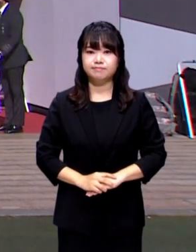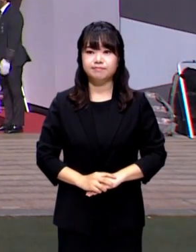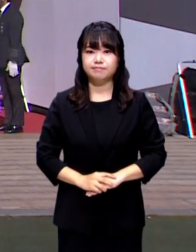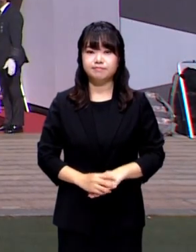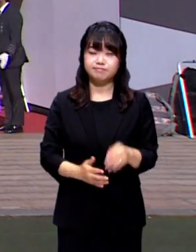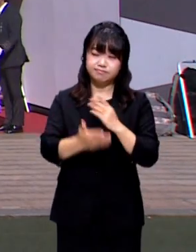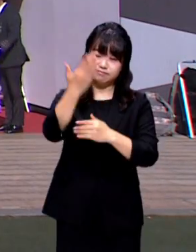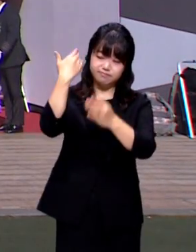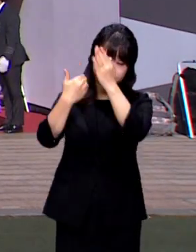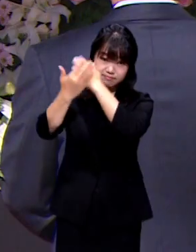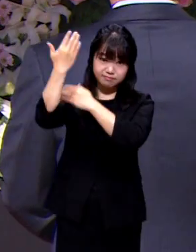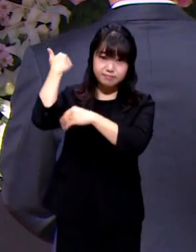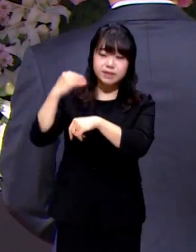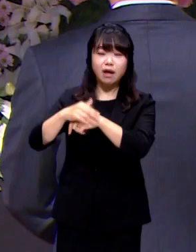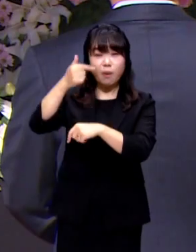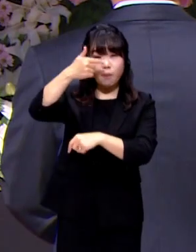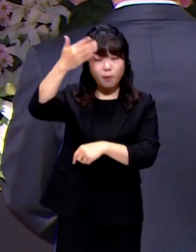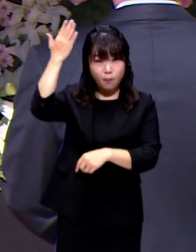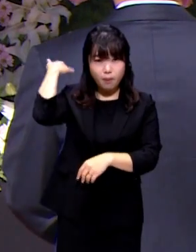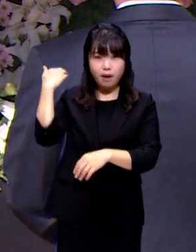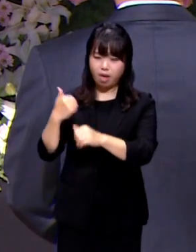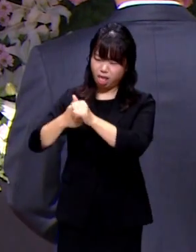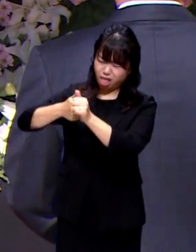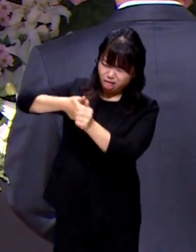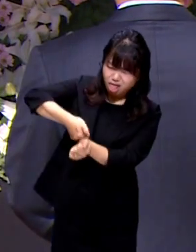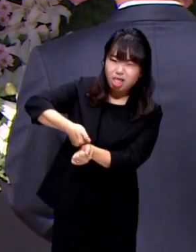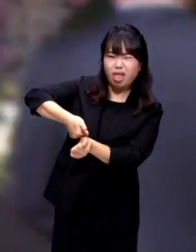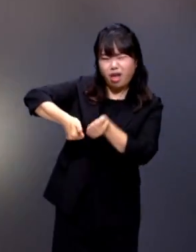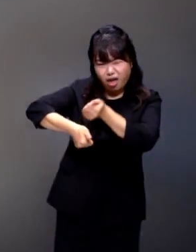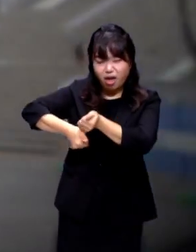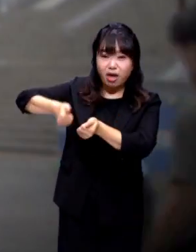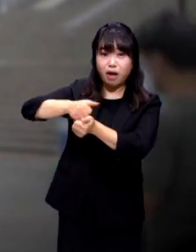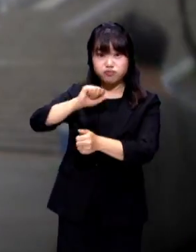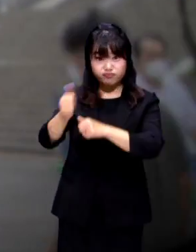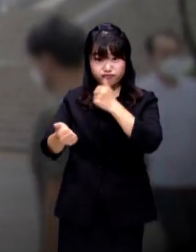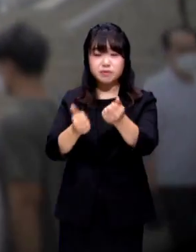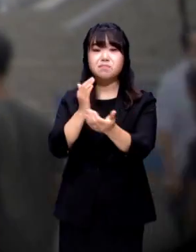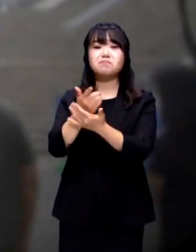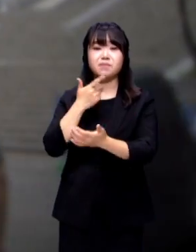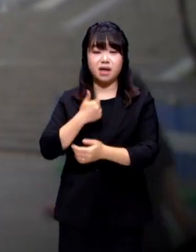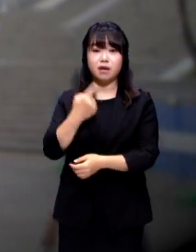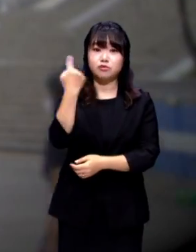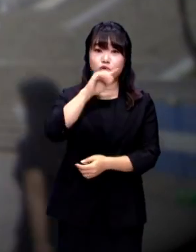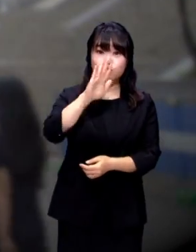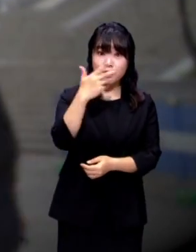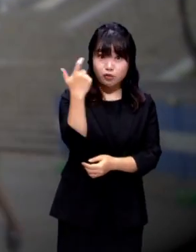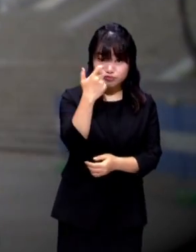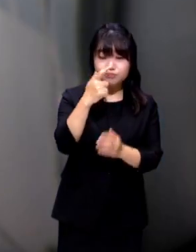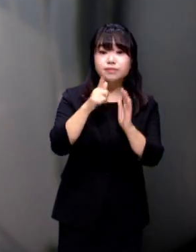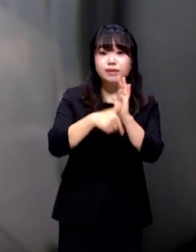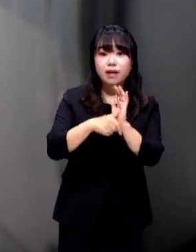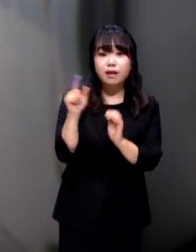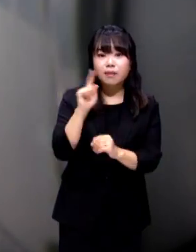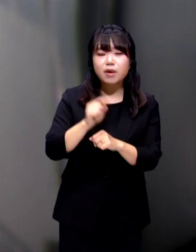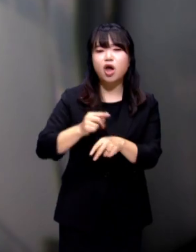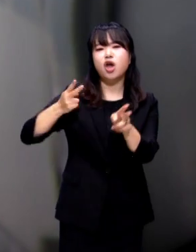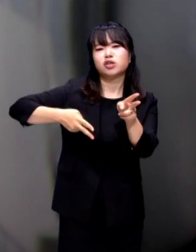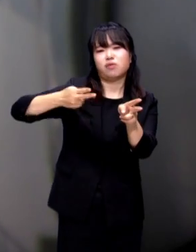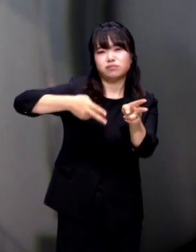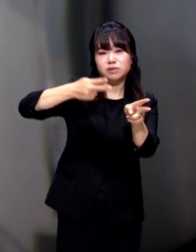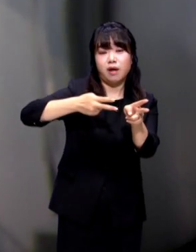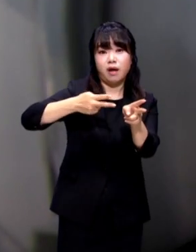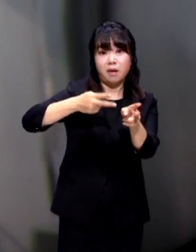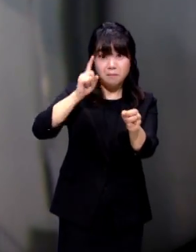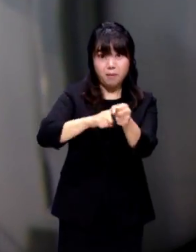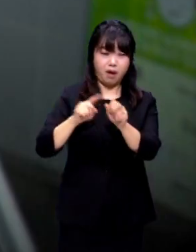시간을 거슬러 올라가면 과거에도 압사 사고는 있었습니다. 1960년 서울역에서는 열차를 타려는